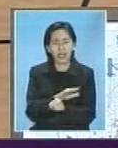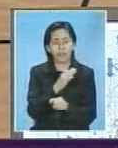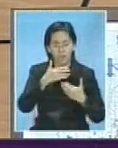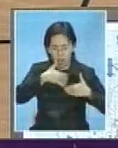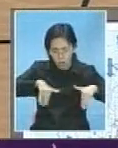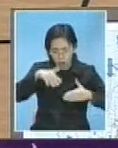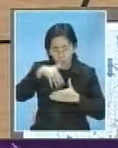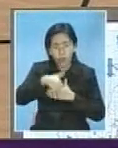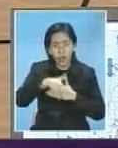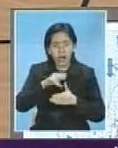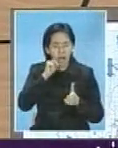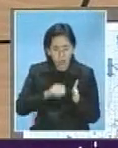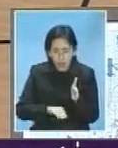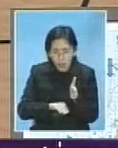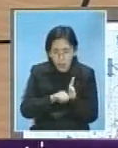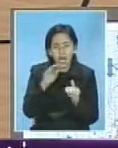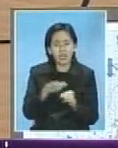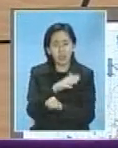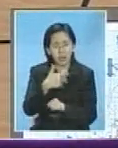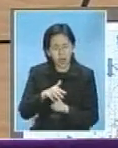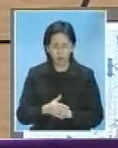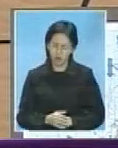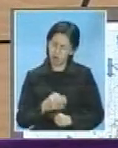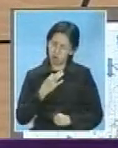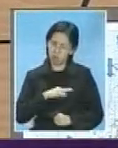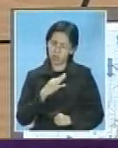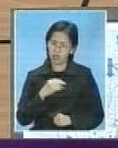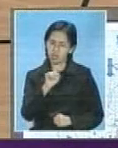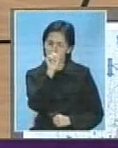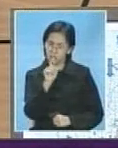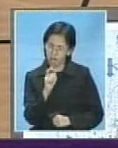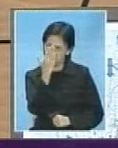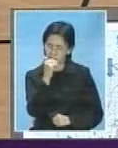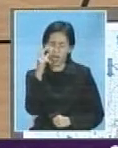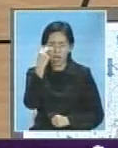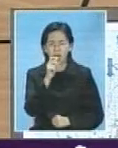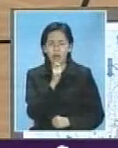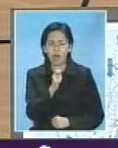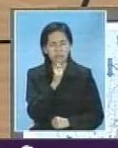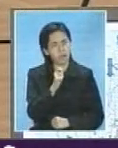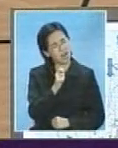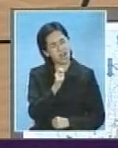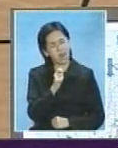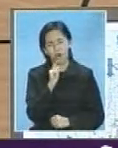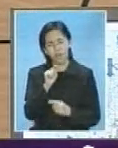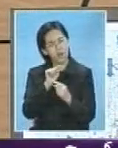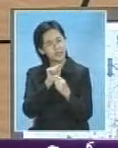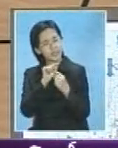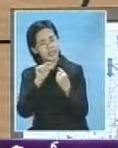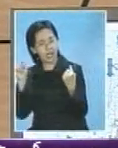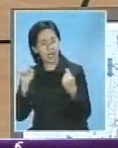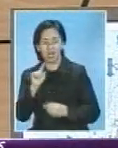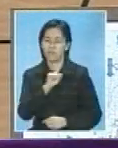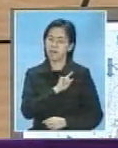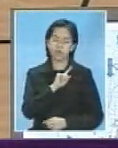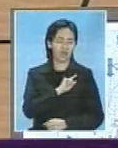มาชิกอีกหลายท่านก็จะให้ข้อเท็จจริงว่าเหตุดังกล่าวนั้นเป็นความพยายามที่จะเบี่ยงเบนและปฏิเสธความรับผิด